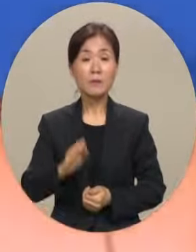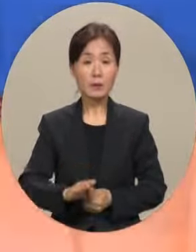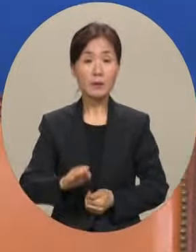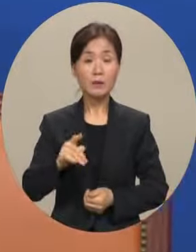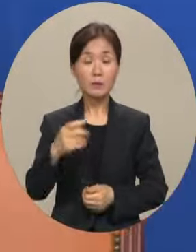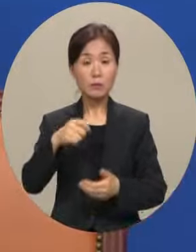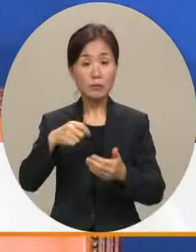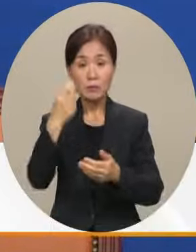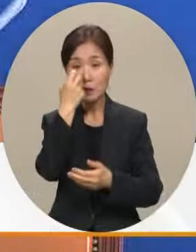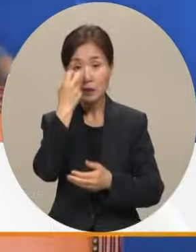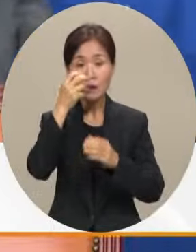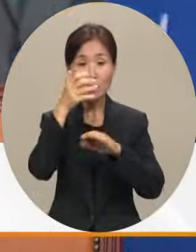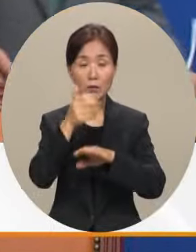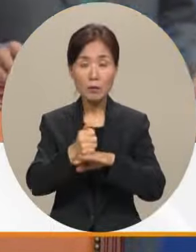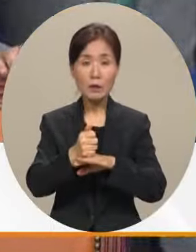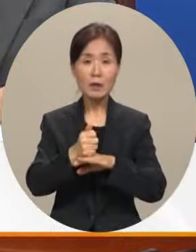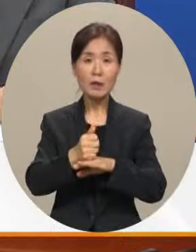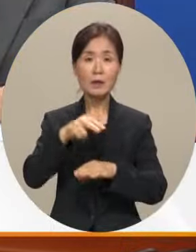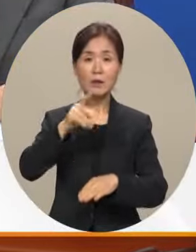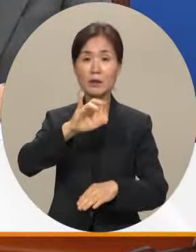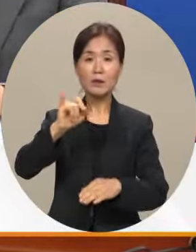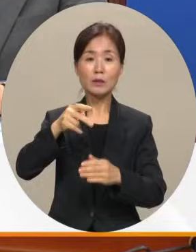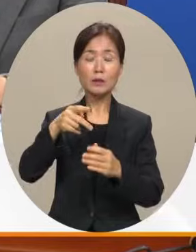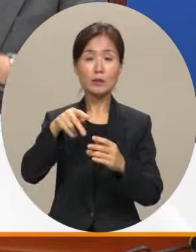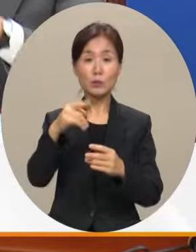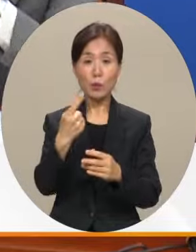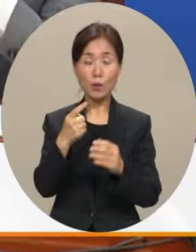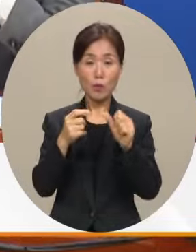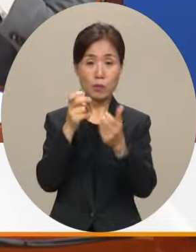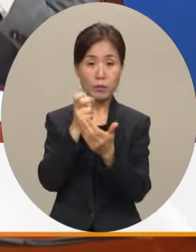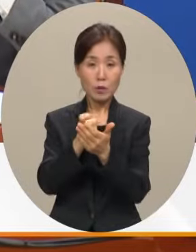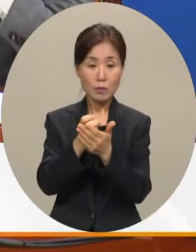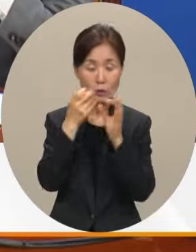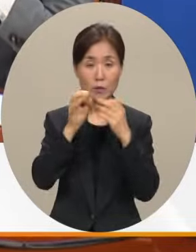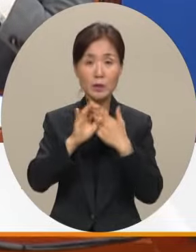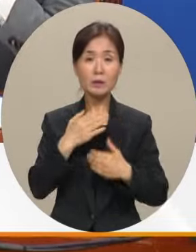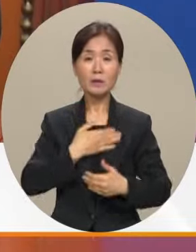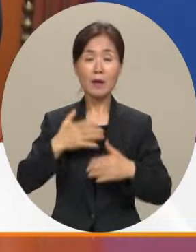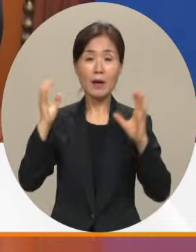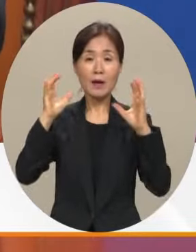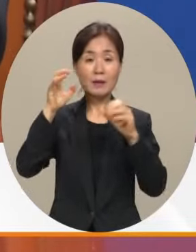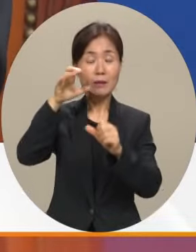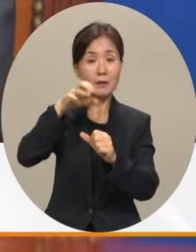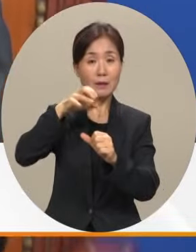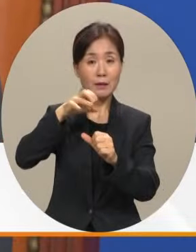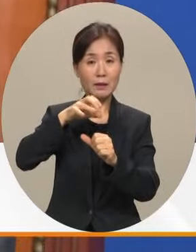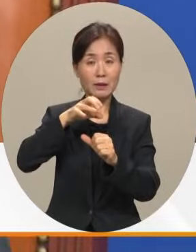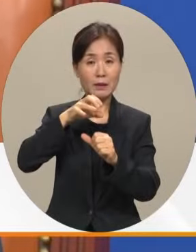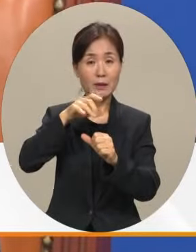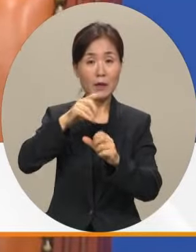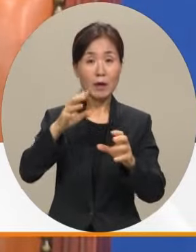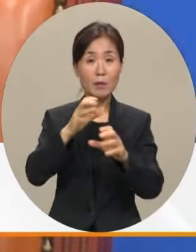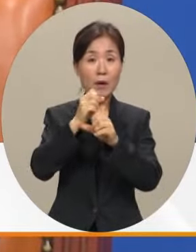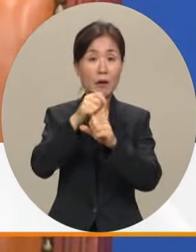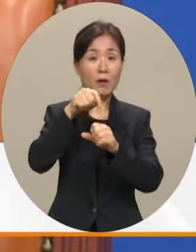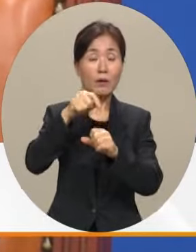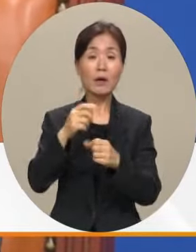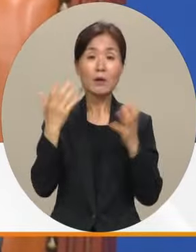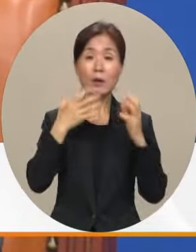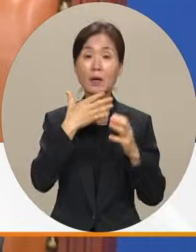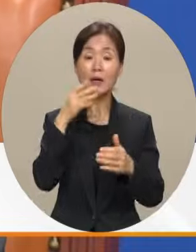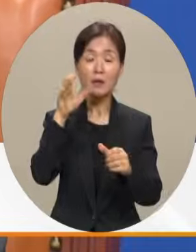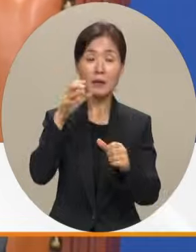취재 결과 기존에 발의한 서희초 5법 중 정서적 학대의 요건을 좁힌 아동복지법 개정안은 민주당의 당론에서